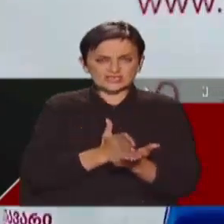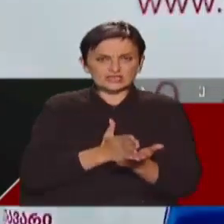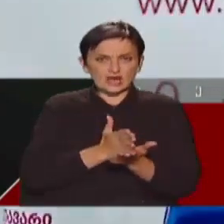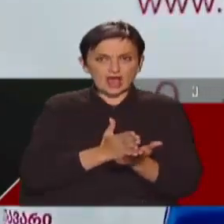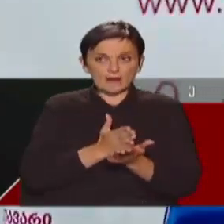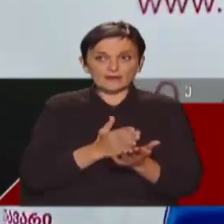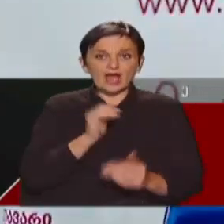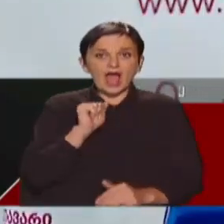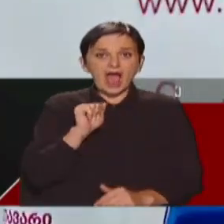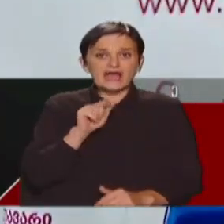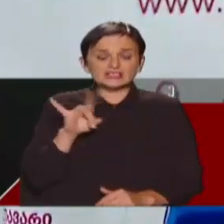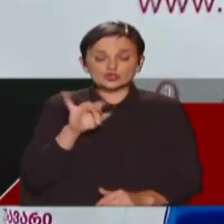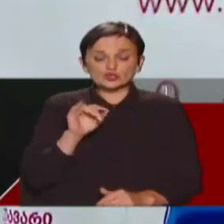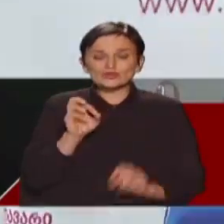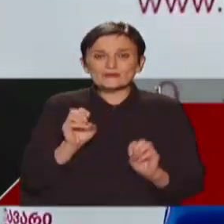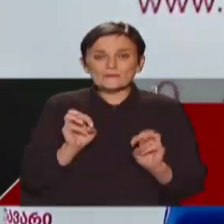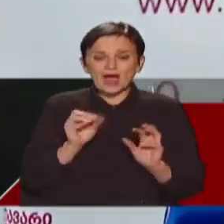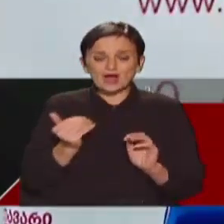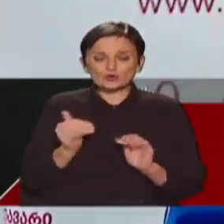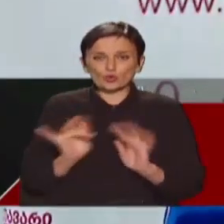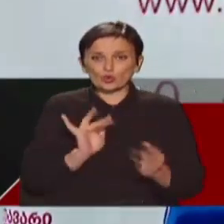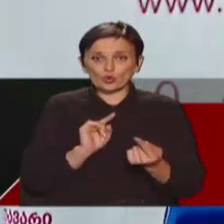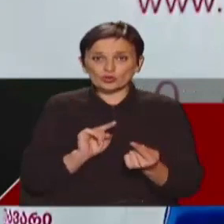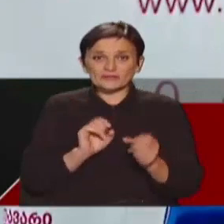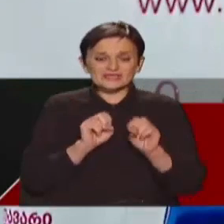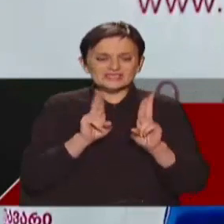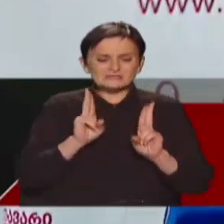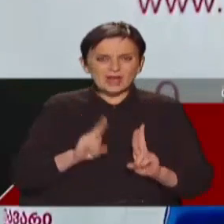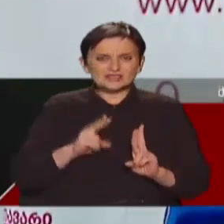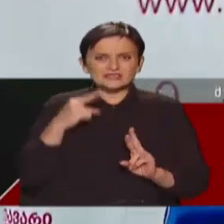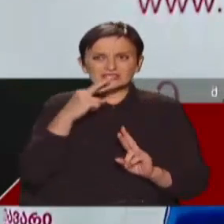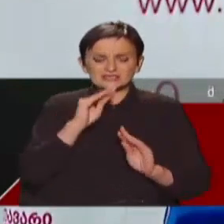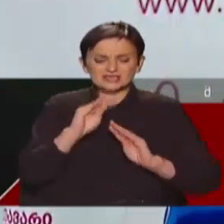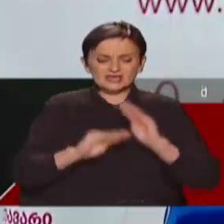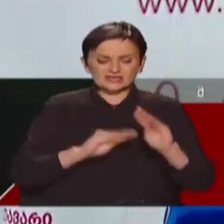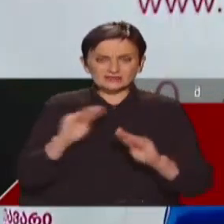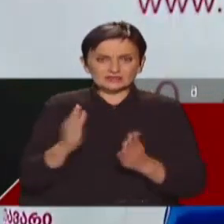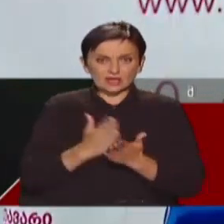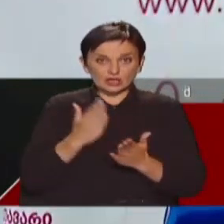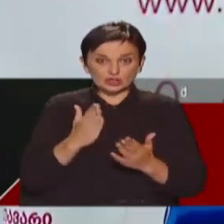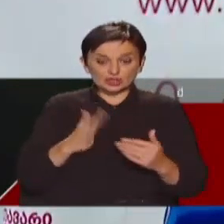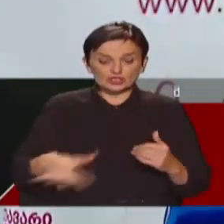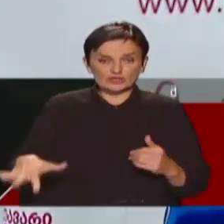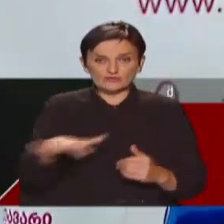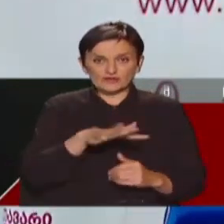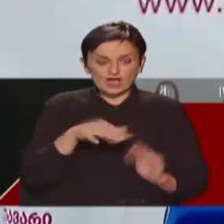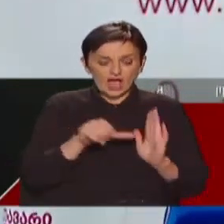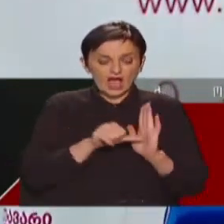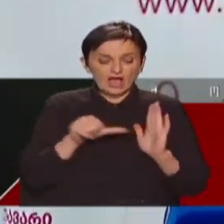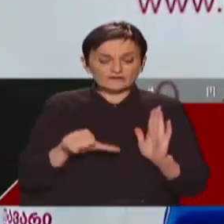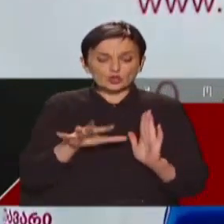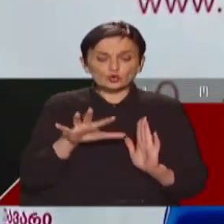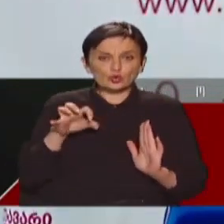ახორციელებს აზიური ფაროსანას საწინააღმდეგო ღონისძიებებს. სპეციალური ფერომონიანი დამჭერები არის განთავსებული ქვეყნის მასშტაბით 6500